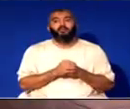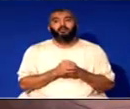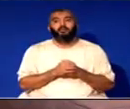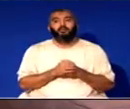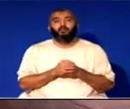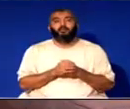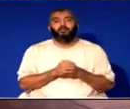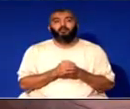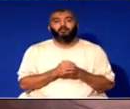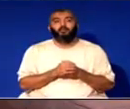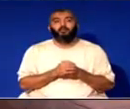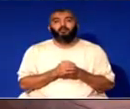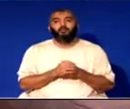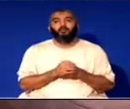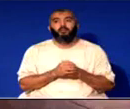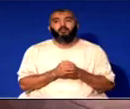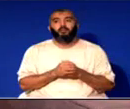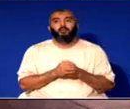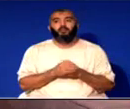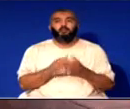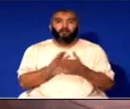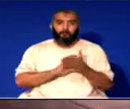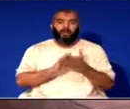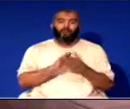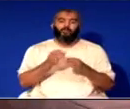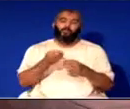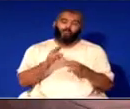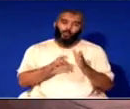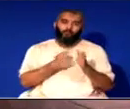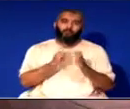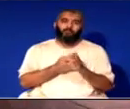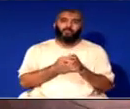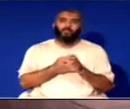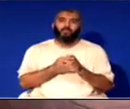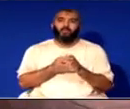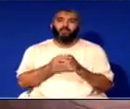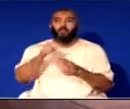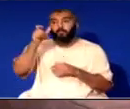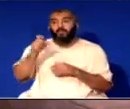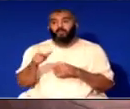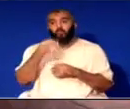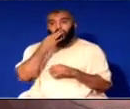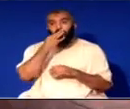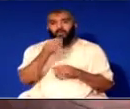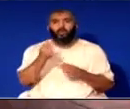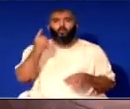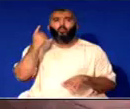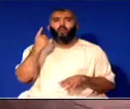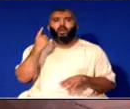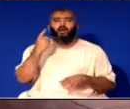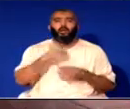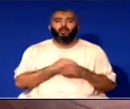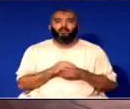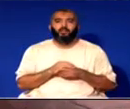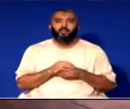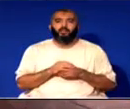تاعي. هو الانسان شوف الايمان اللي نتحاسبوا عليها واللي نكفروها ونحنثوا عليه